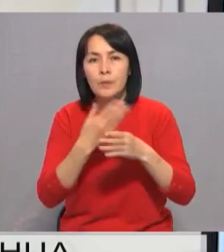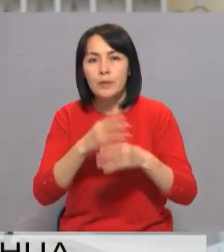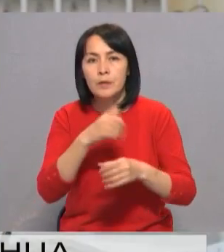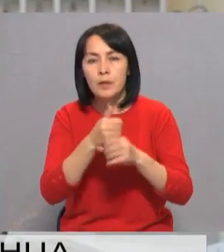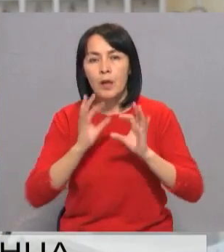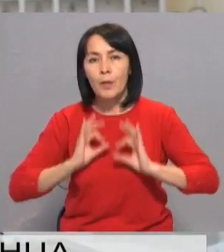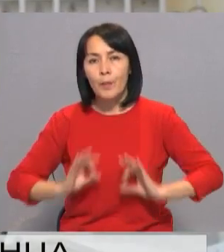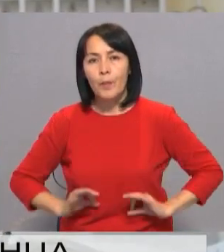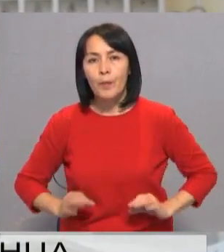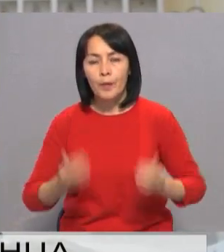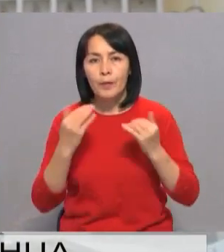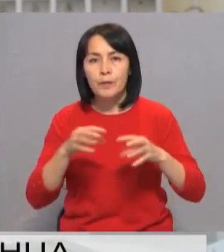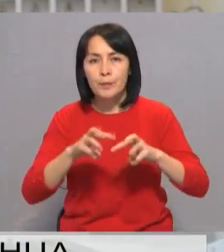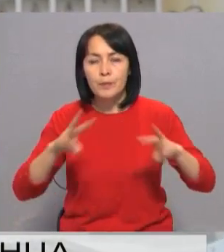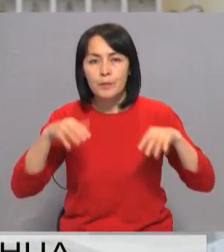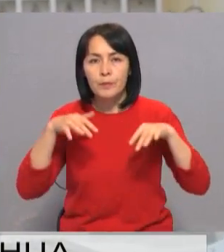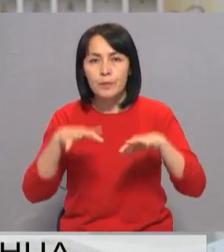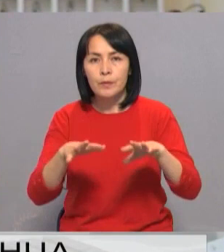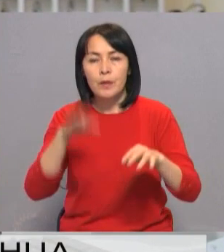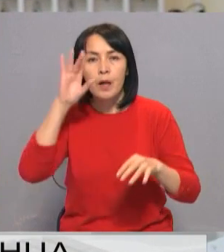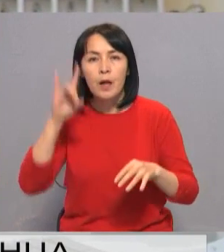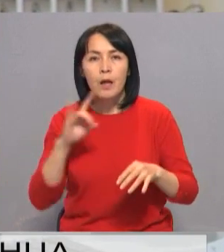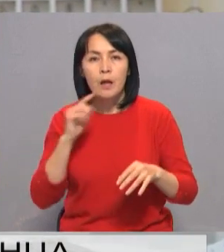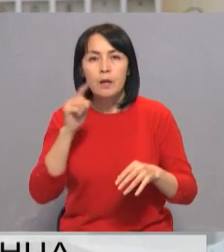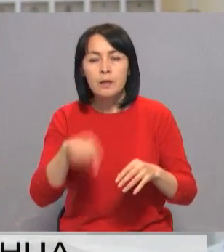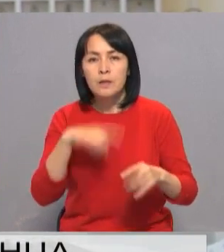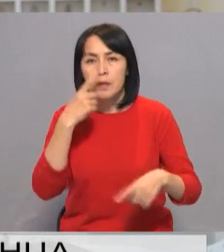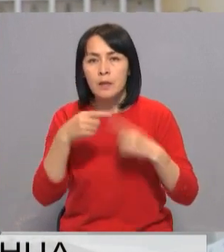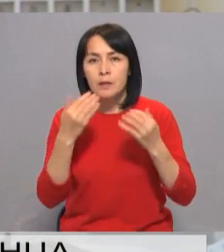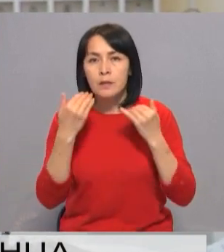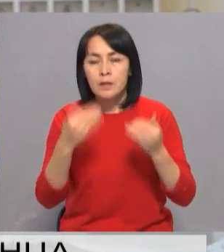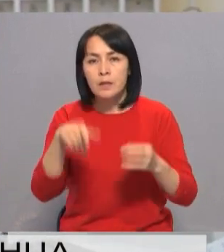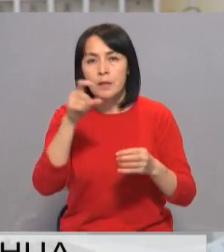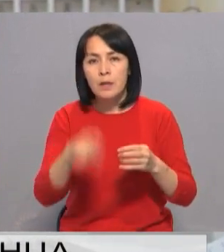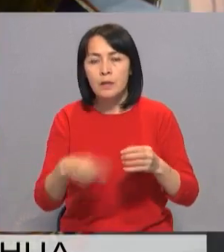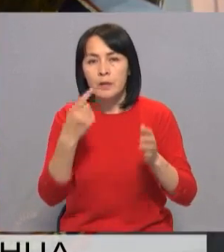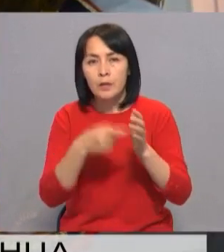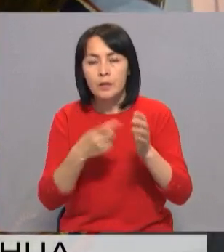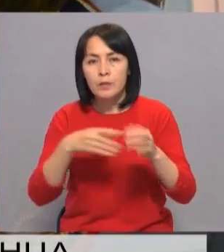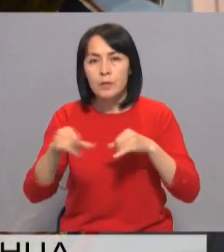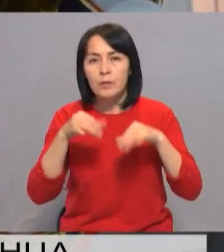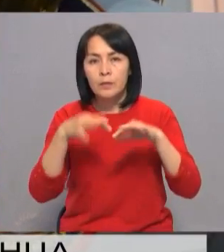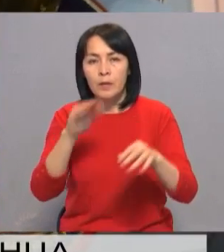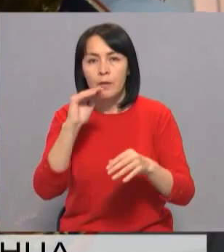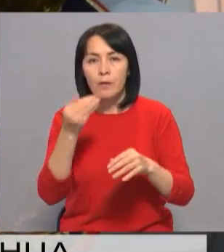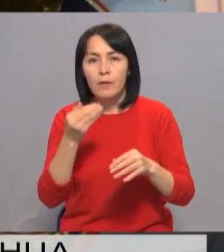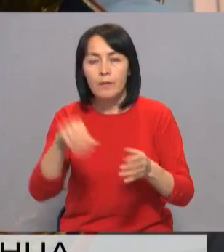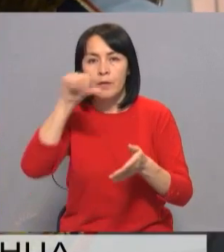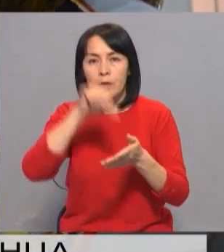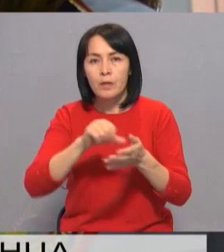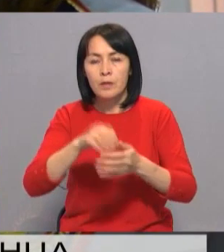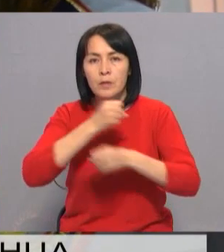Генеральной прокуратуры и Министерства внутренних дел Казахстана. Также сказано, что в отношении фигуранта расследуют уголовное дело по факту